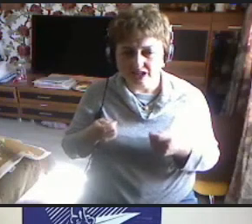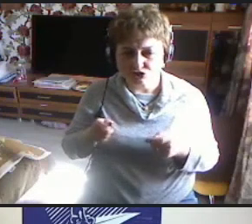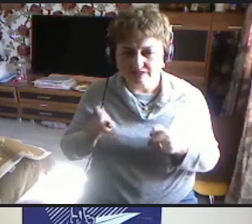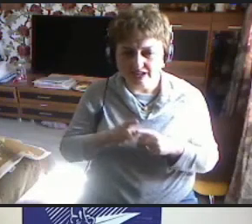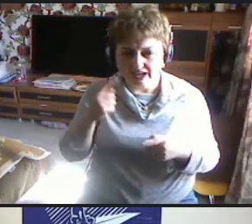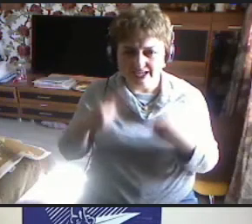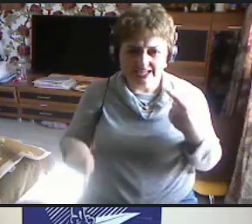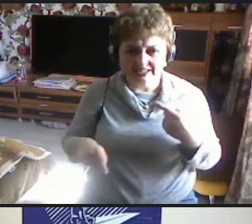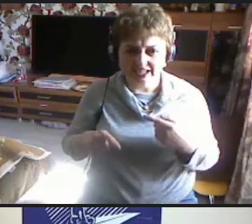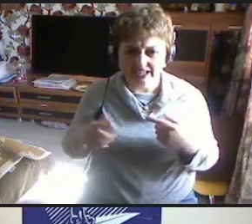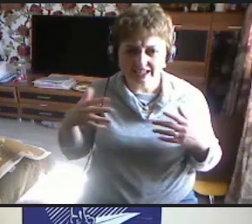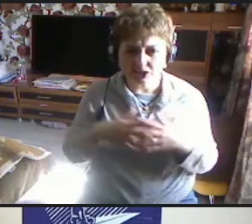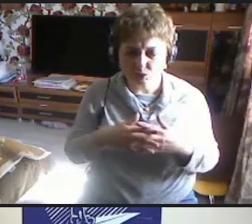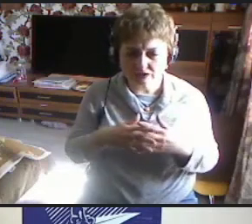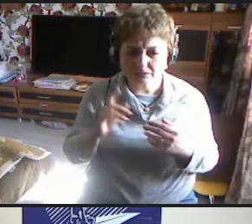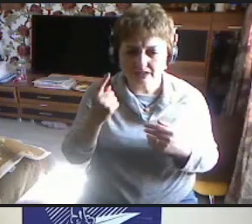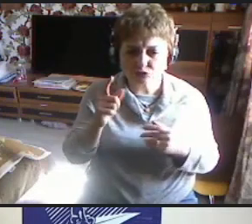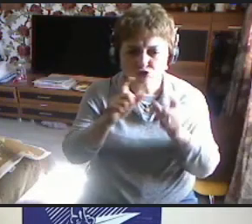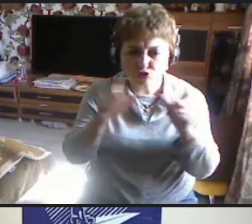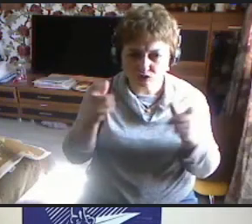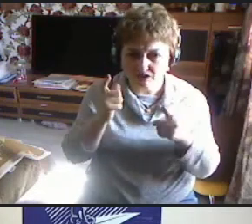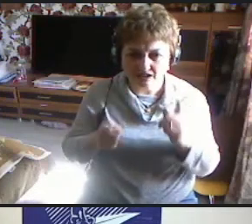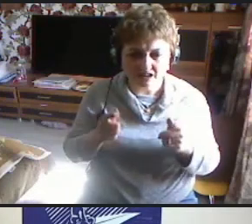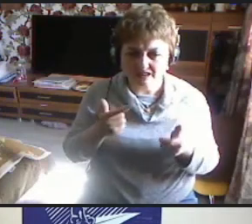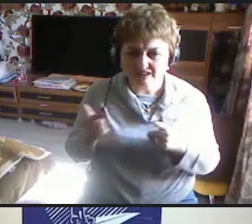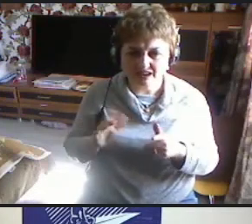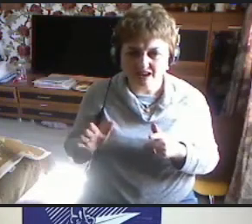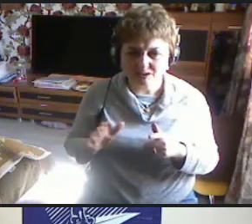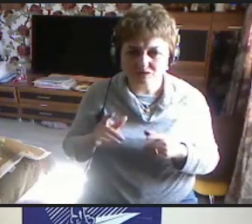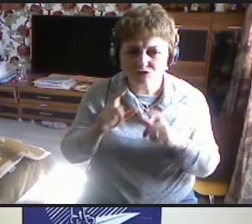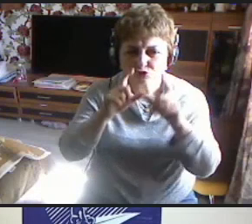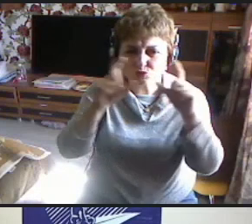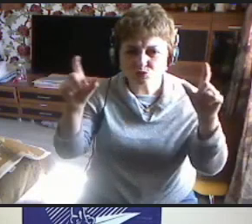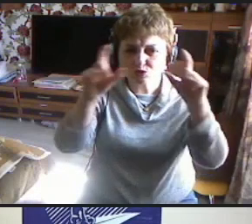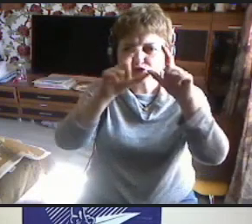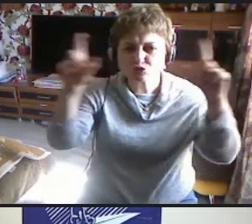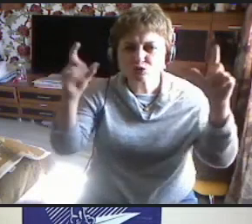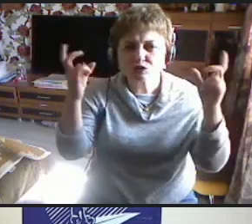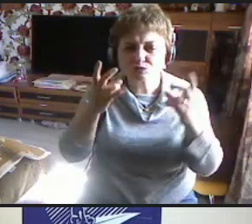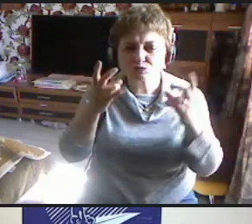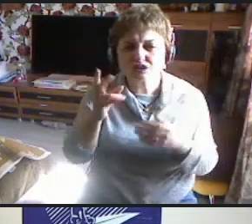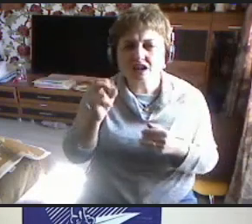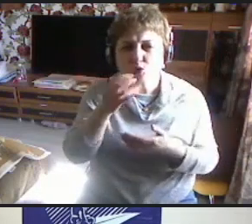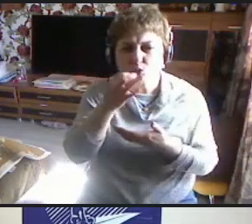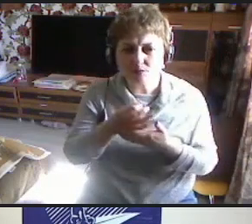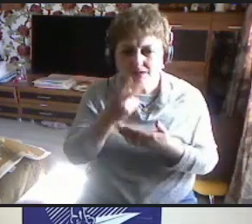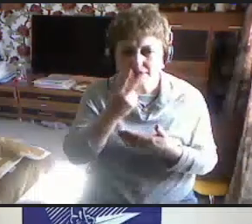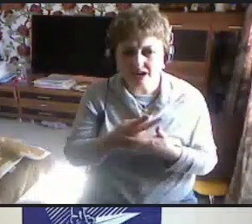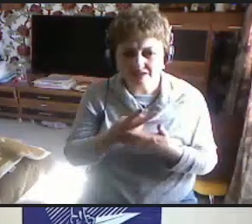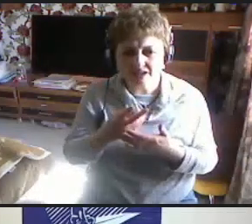инклюзия, потому что школа реально не готова. В школе нужен, вот как опыт показывает, по крайней мере